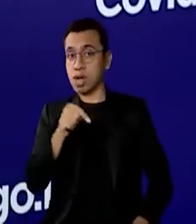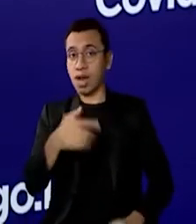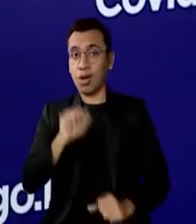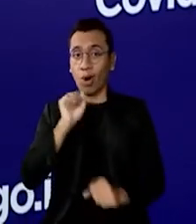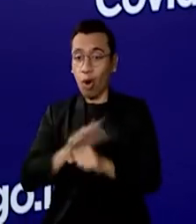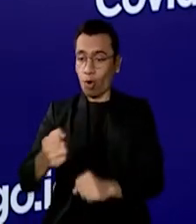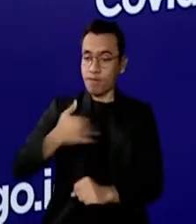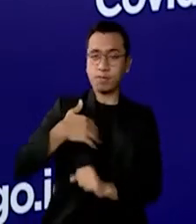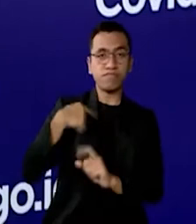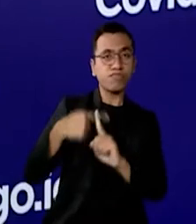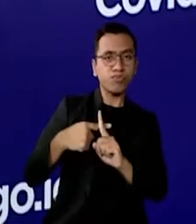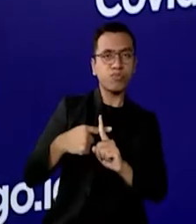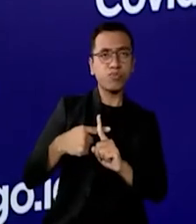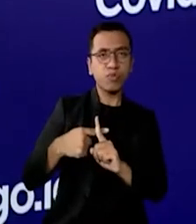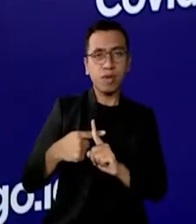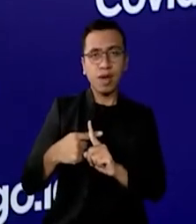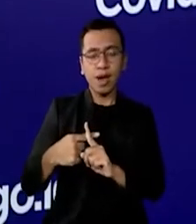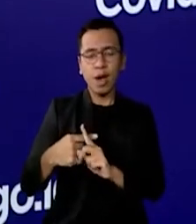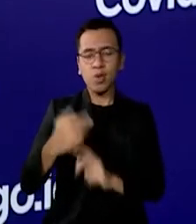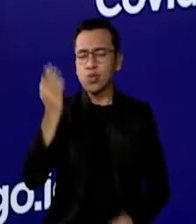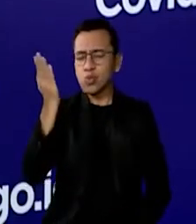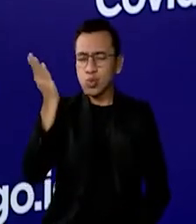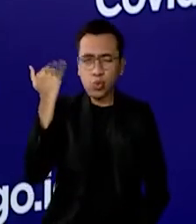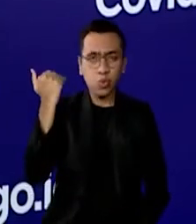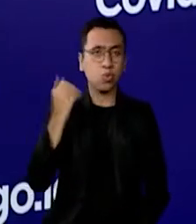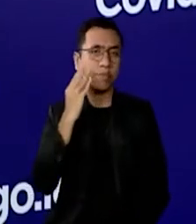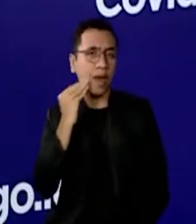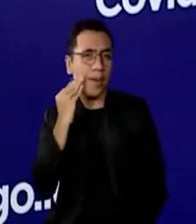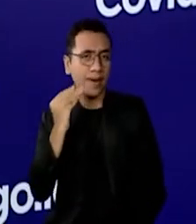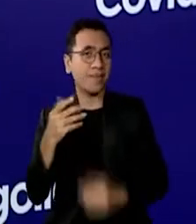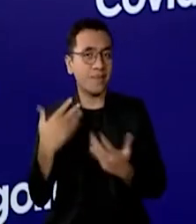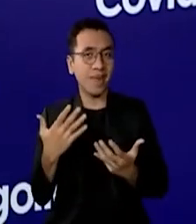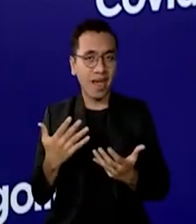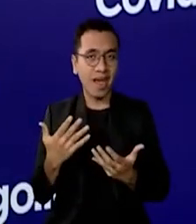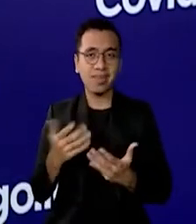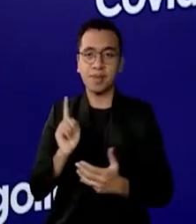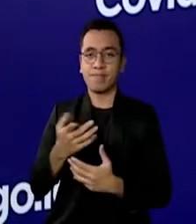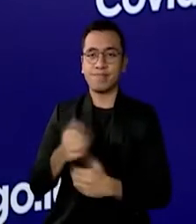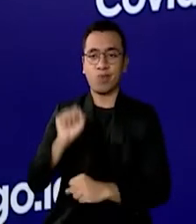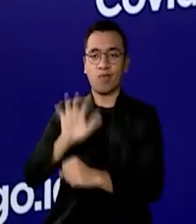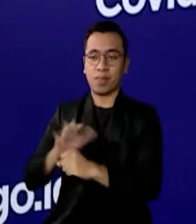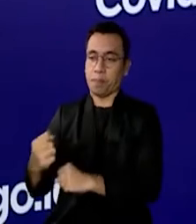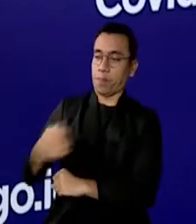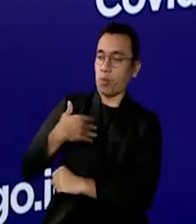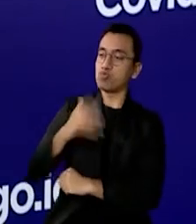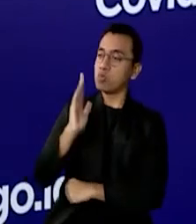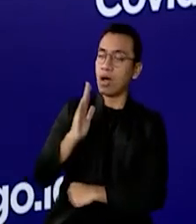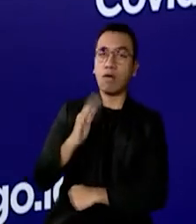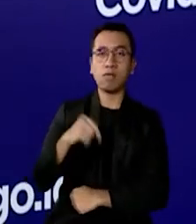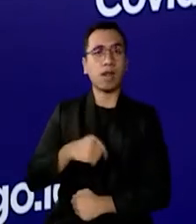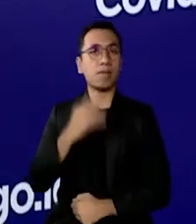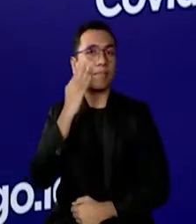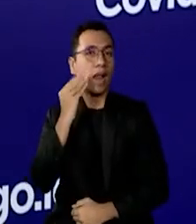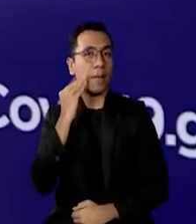sudah ia tentunya sudah sehat tapi mungkin bisa diceritakan pada kita bagaimana pengalaman sebagai Survivor dari